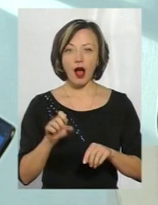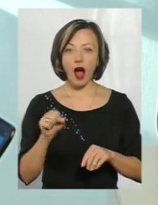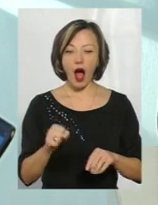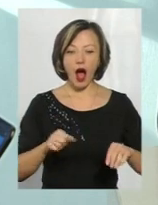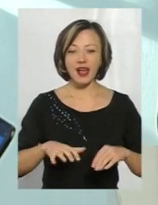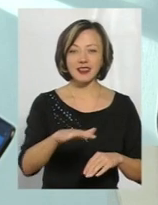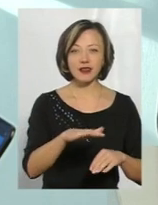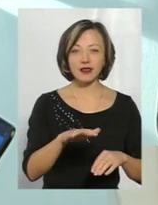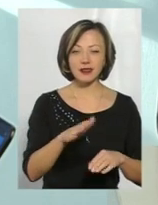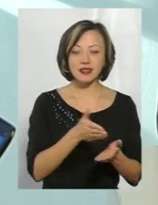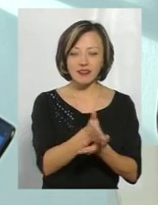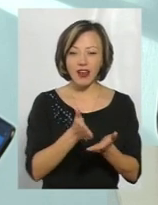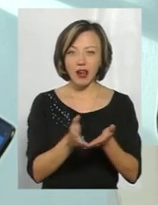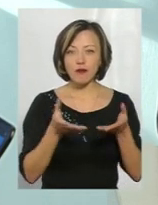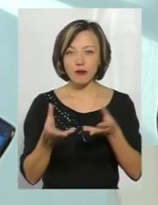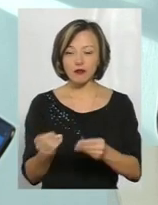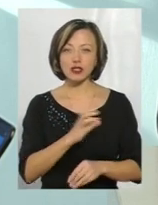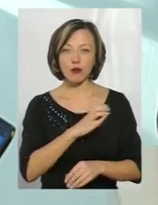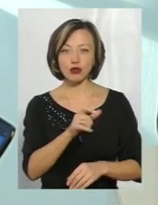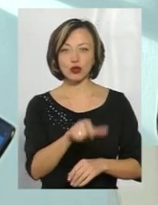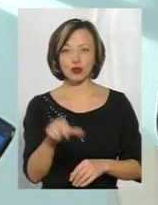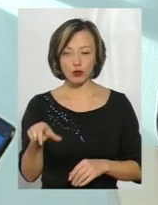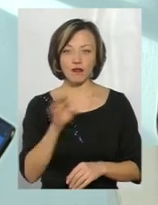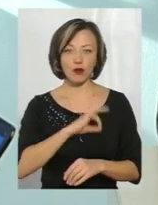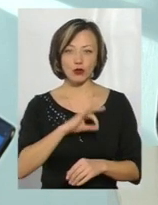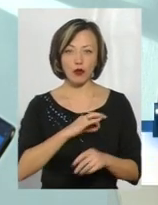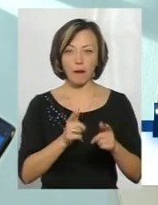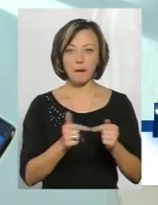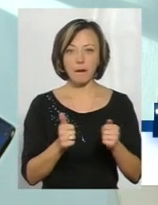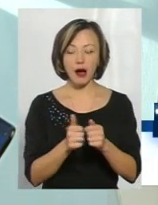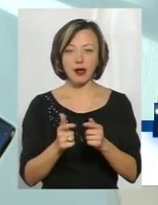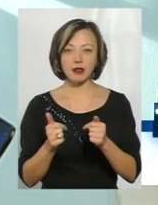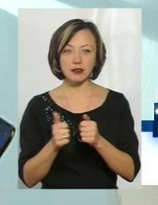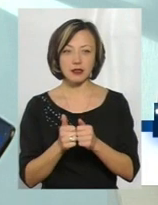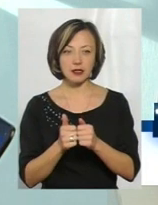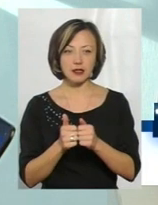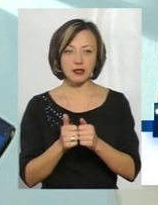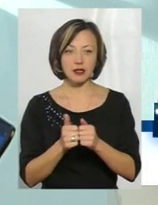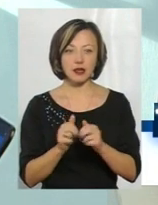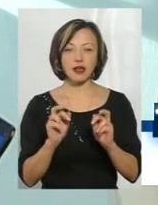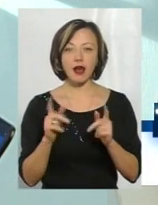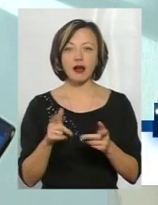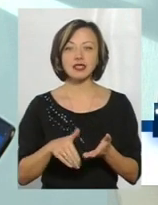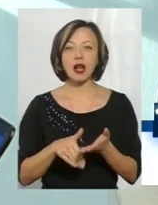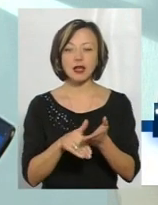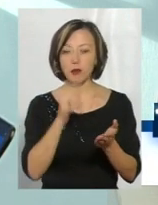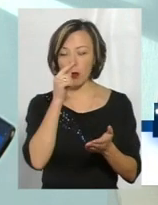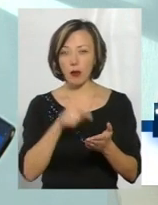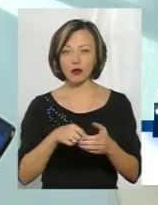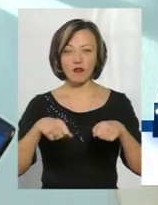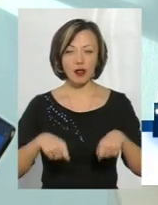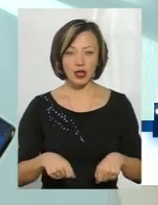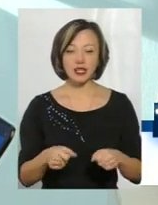люди, які є у тих чи інших громадах, ну, вони використовують партії, як, знаєте, таксі підвезіть до влади. Тому можна говорити про сфери